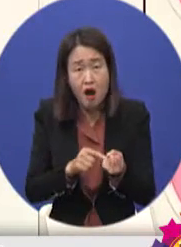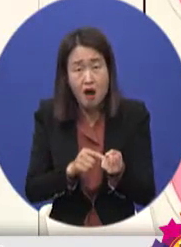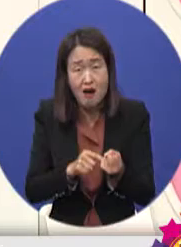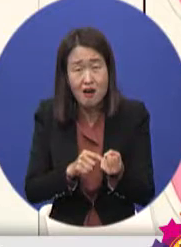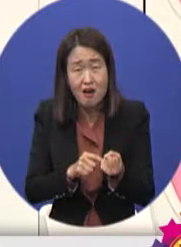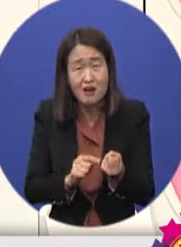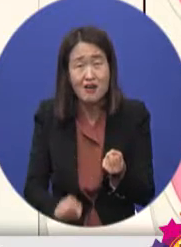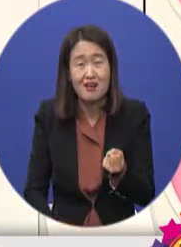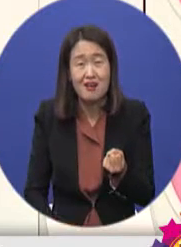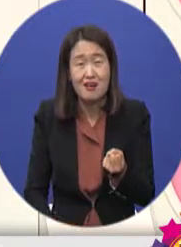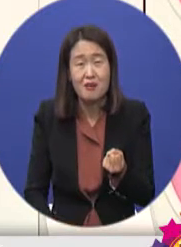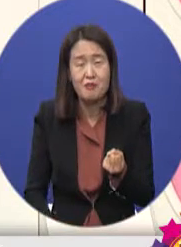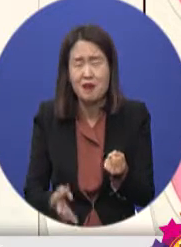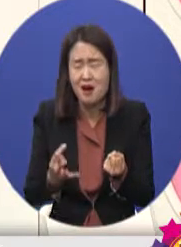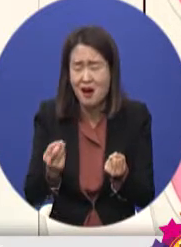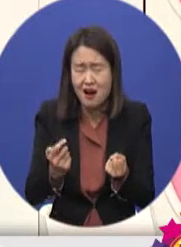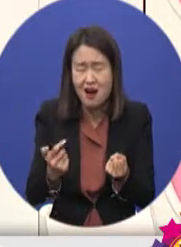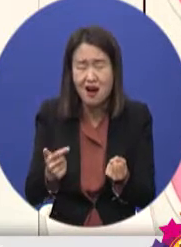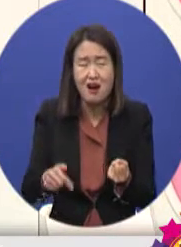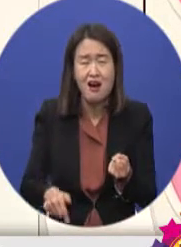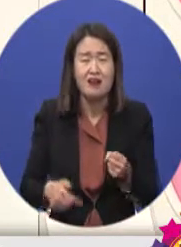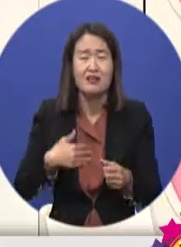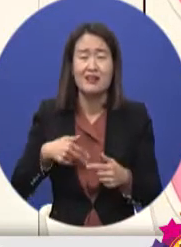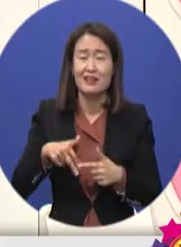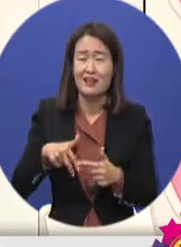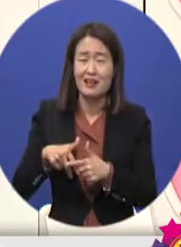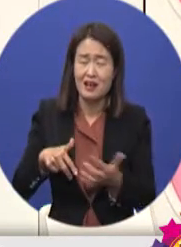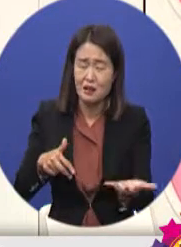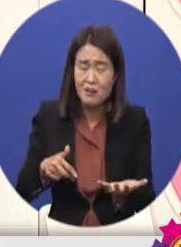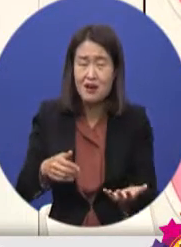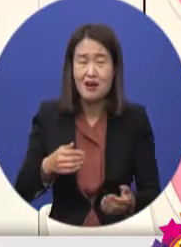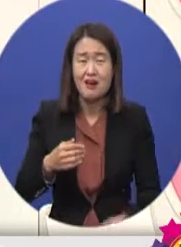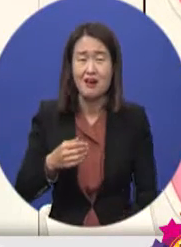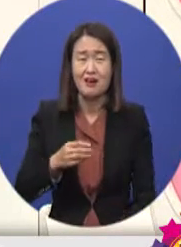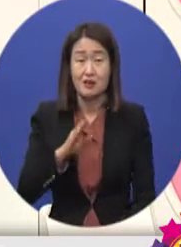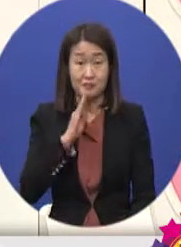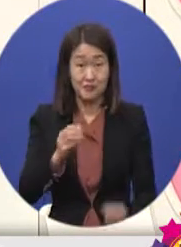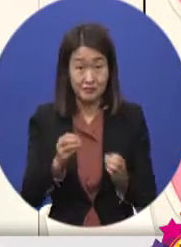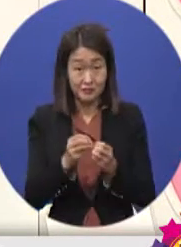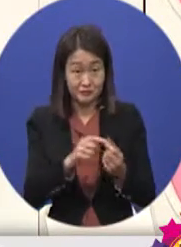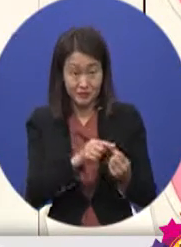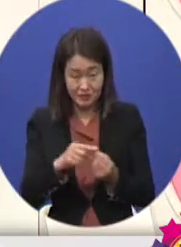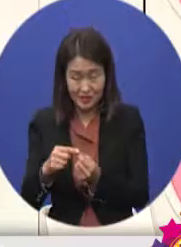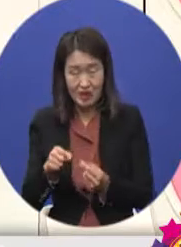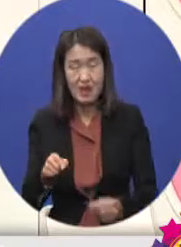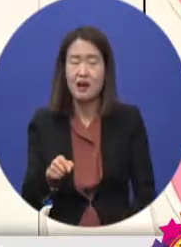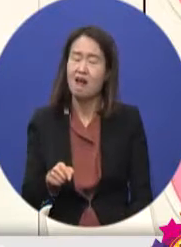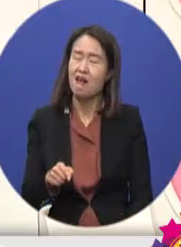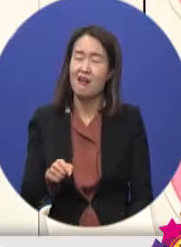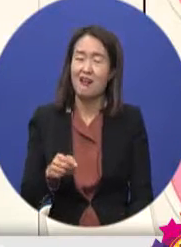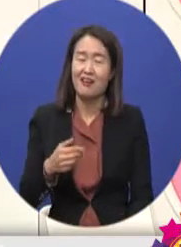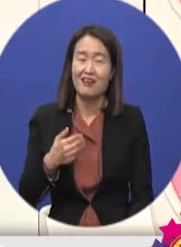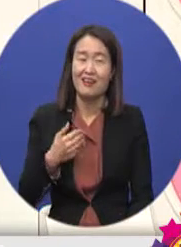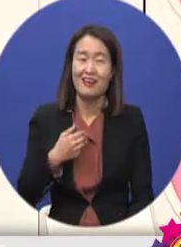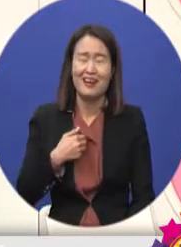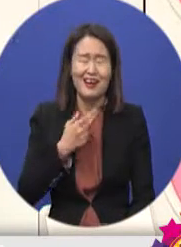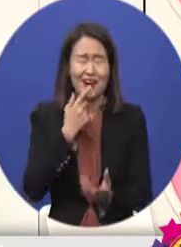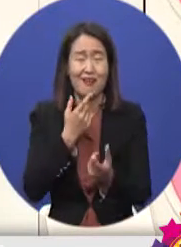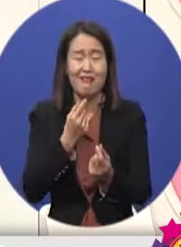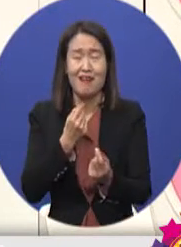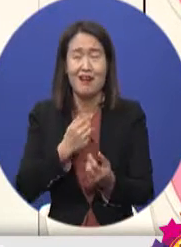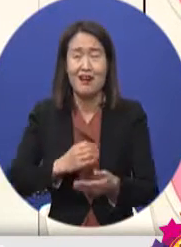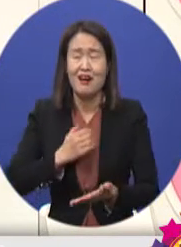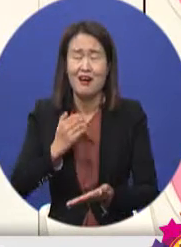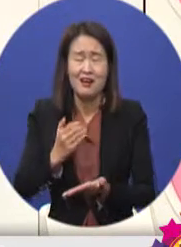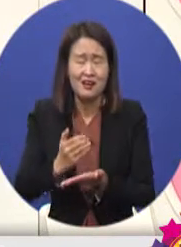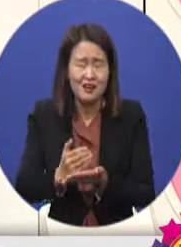뭐가 어때서 다리도 아프고 다 저마다 가사는 내 아유 저 노래가 나하고 똑같다 이래서